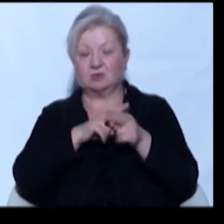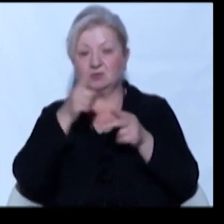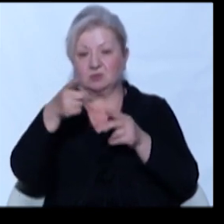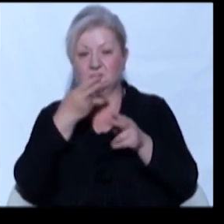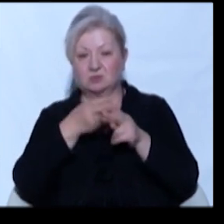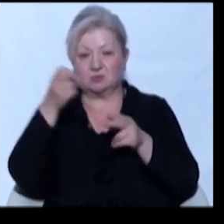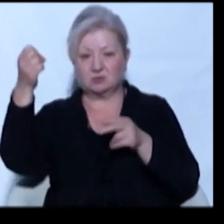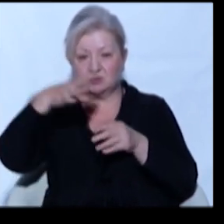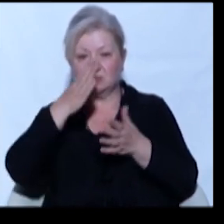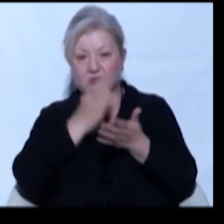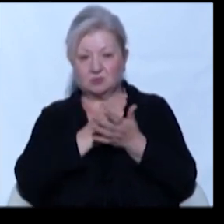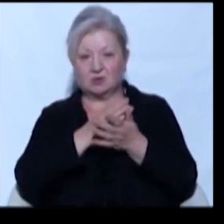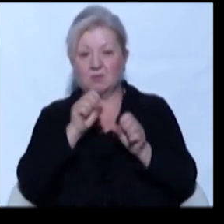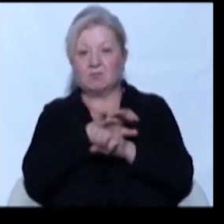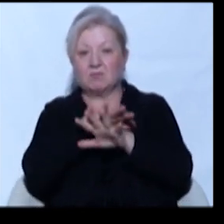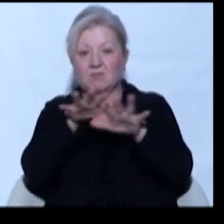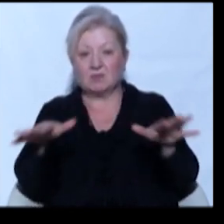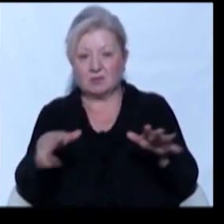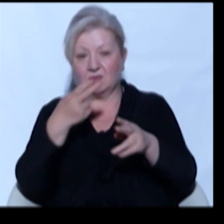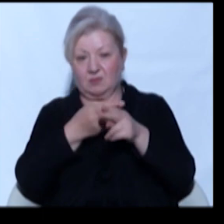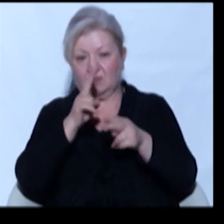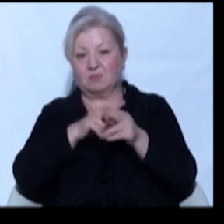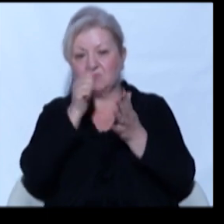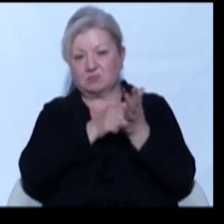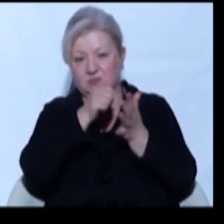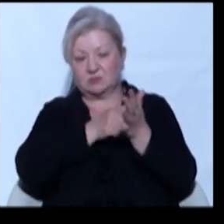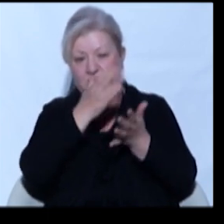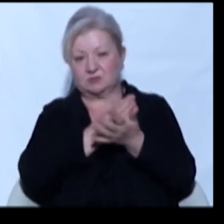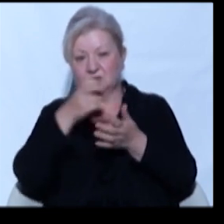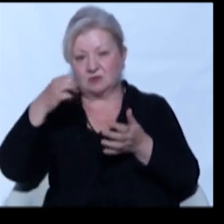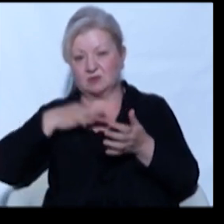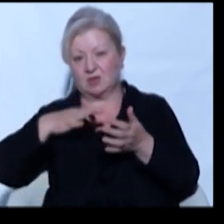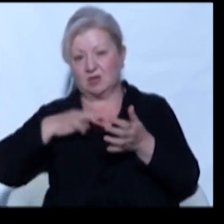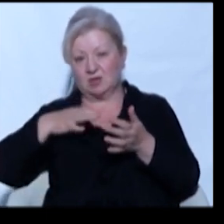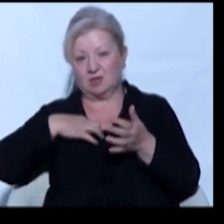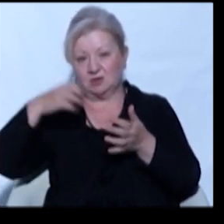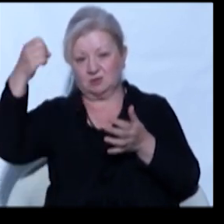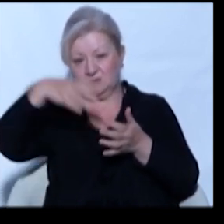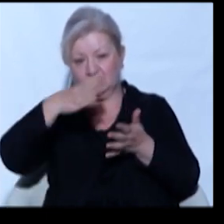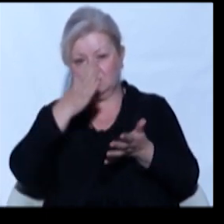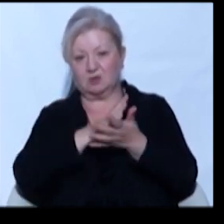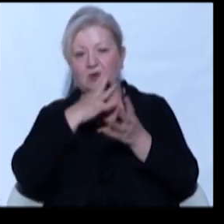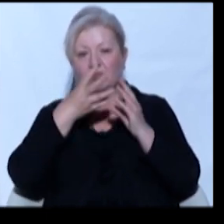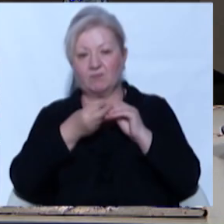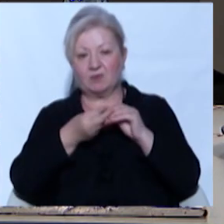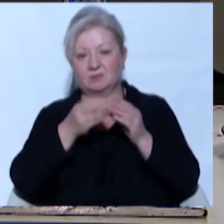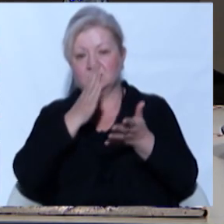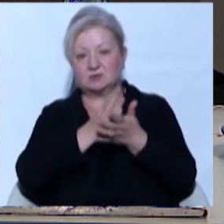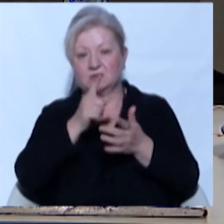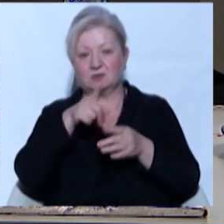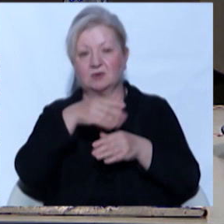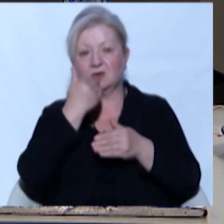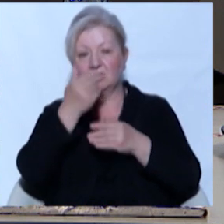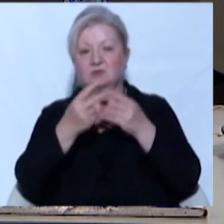თეთრი სინათლის დაშლის მიზეზი ფერებად, რომ ყველა ფერს თავისი გარდატეხის მაჩვენებელი ჰქონია. ეხლა